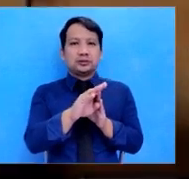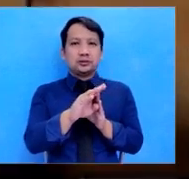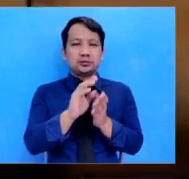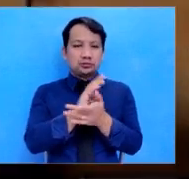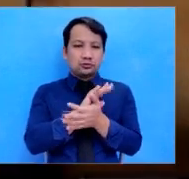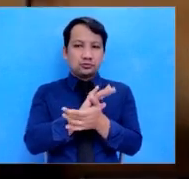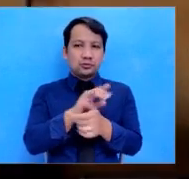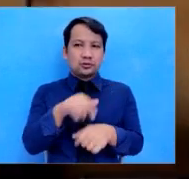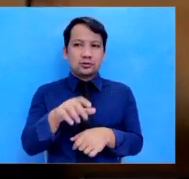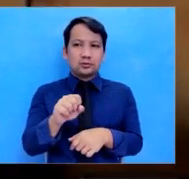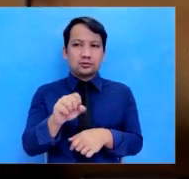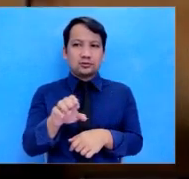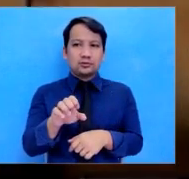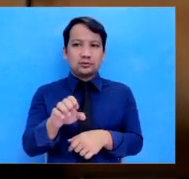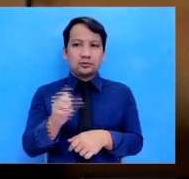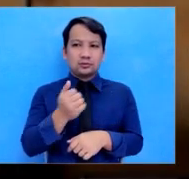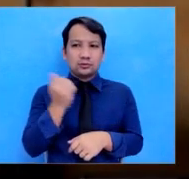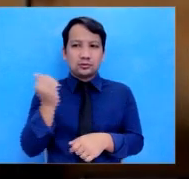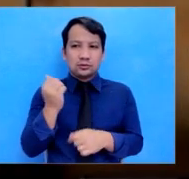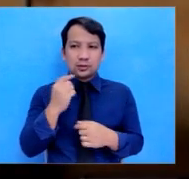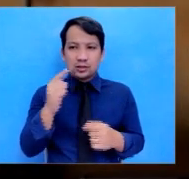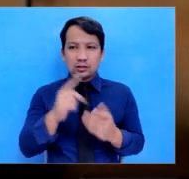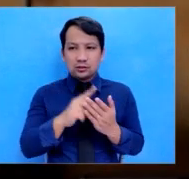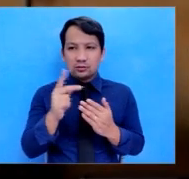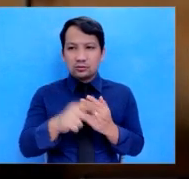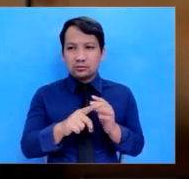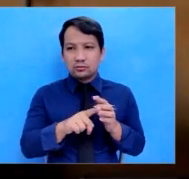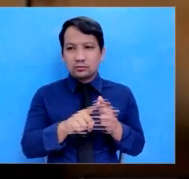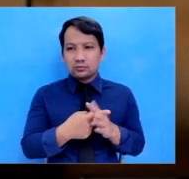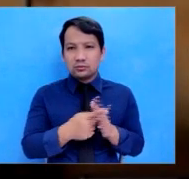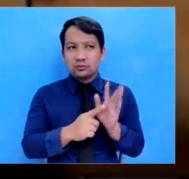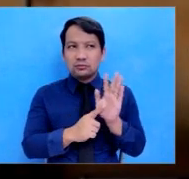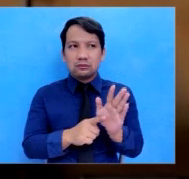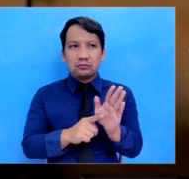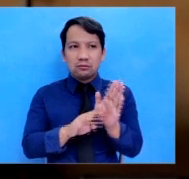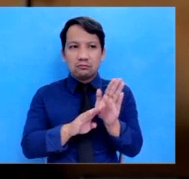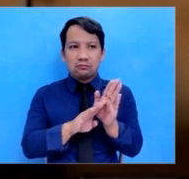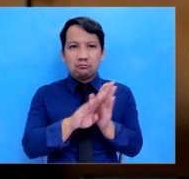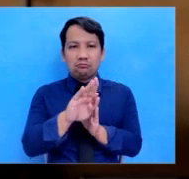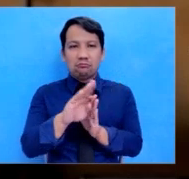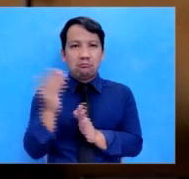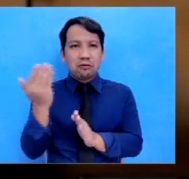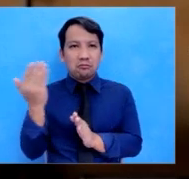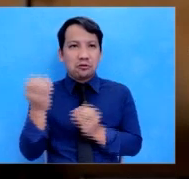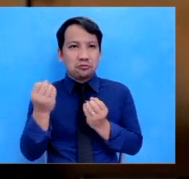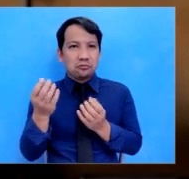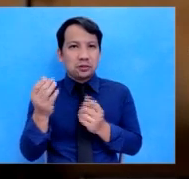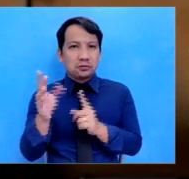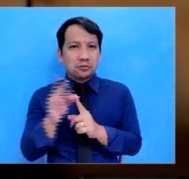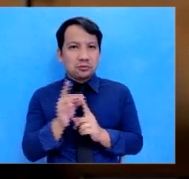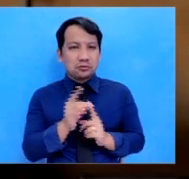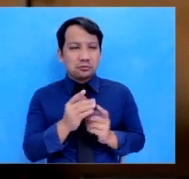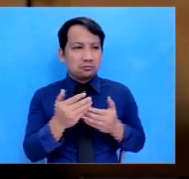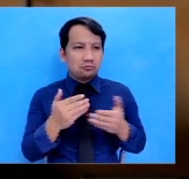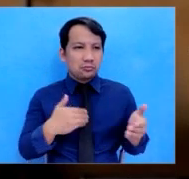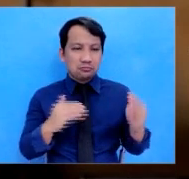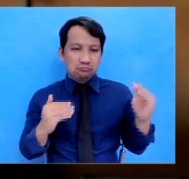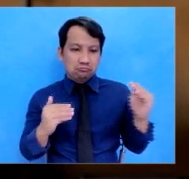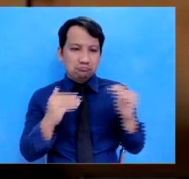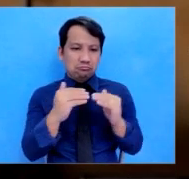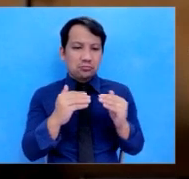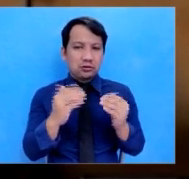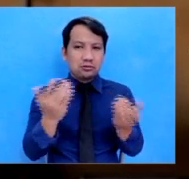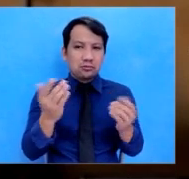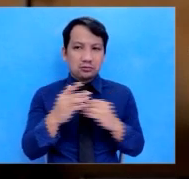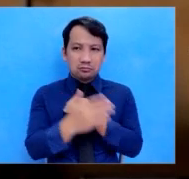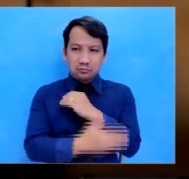Sa other provinces, it's only starting to accelerate now. So it's far from peaking in many provinces.